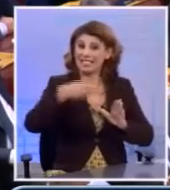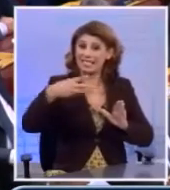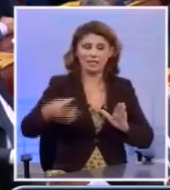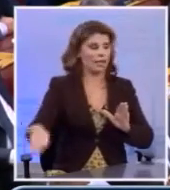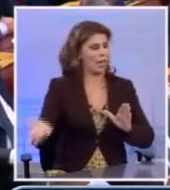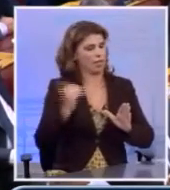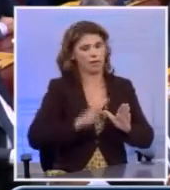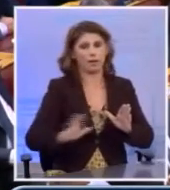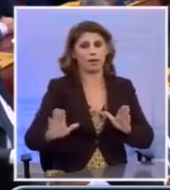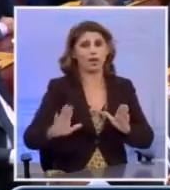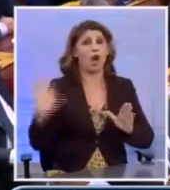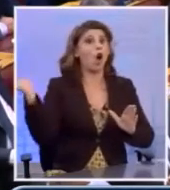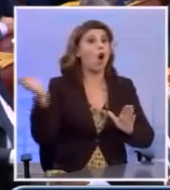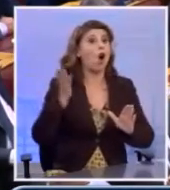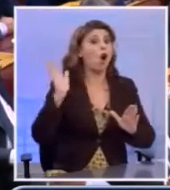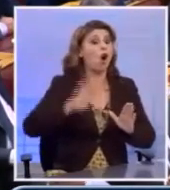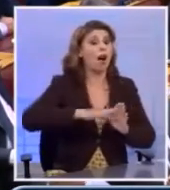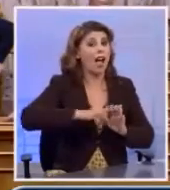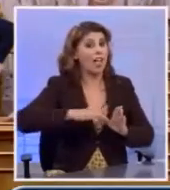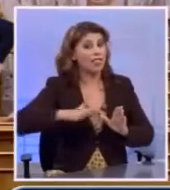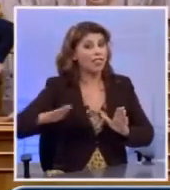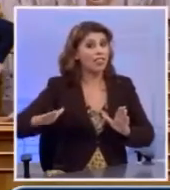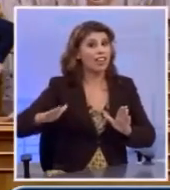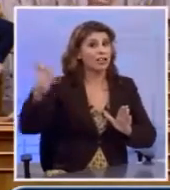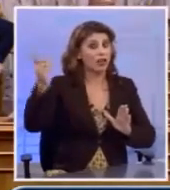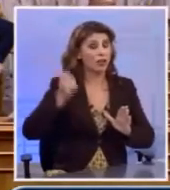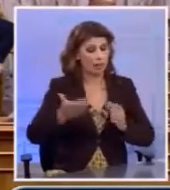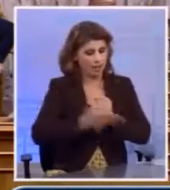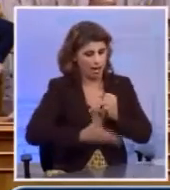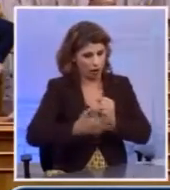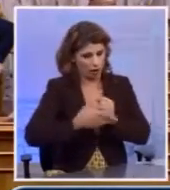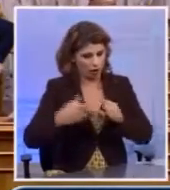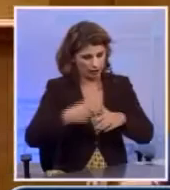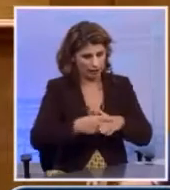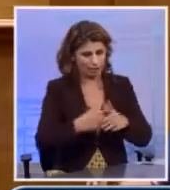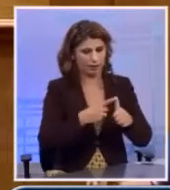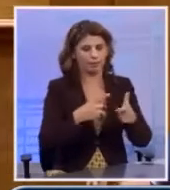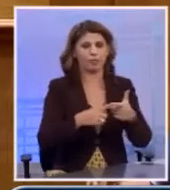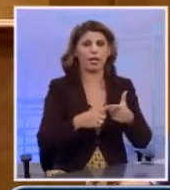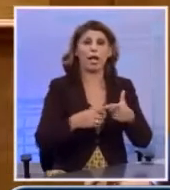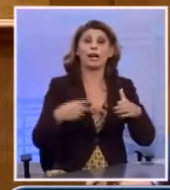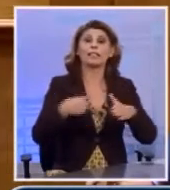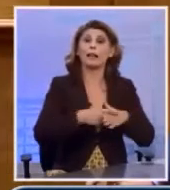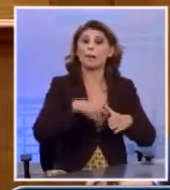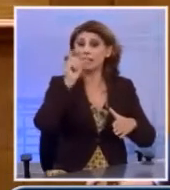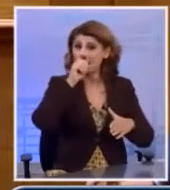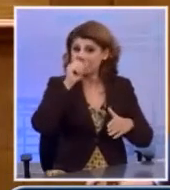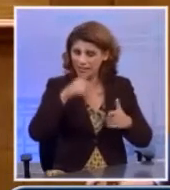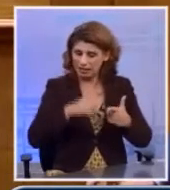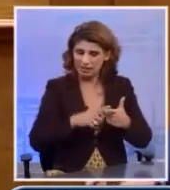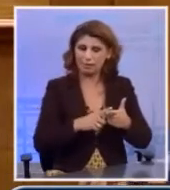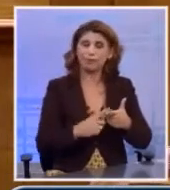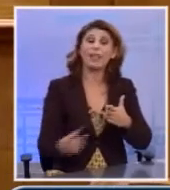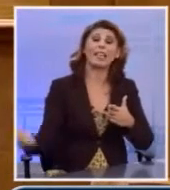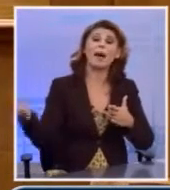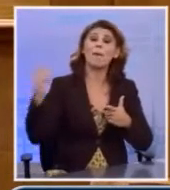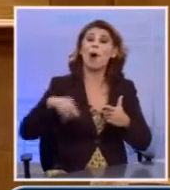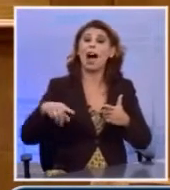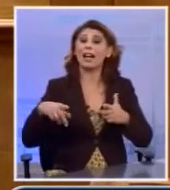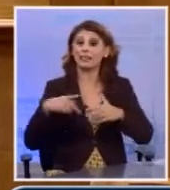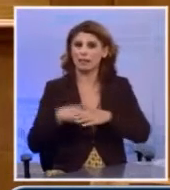Όποιο θαλασσοδάνειο δόθηκε από την Αγροτική Τράπεζα, από την Τράπεζα Αττικής ή από άλλη